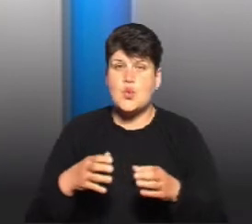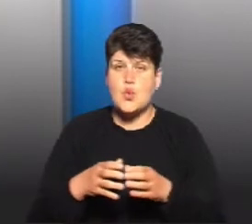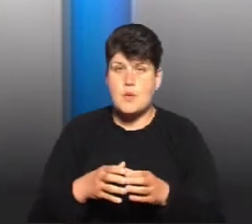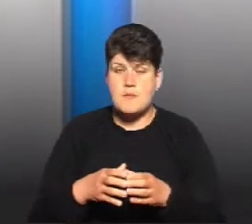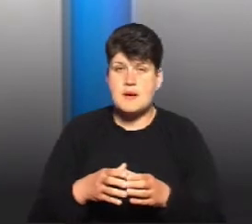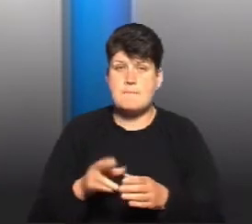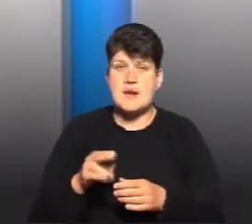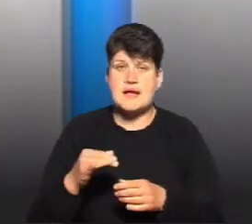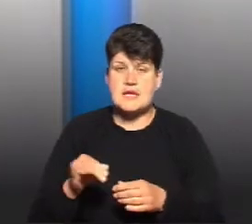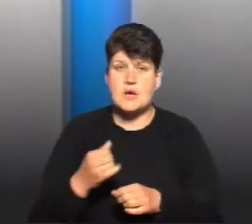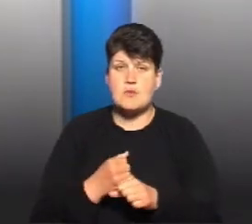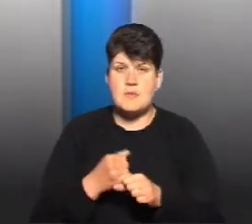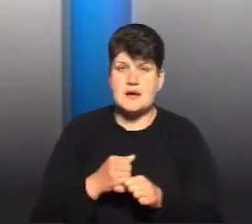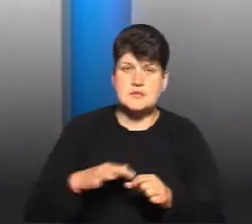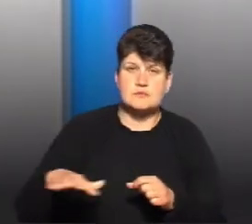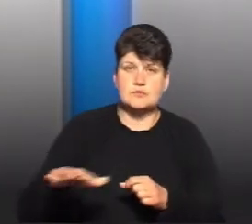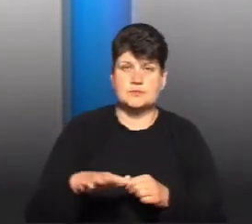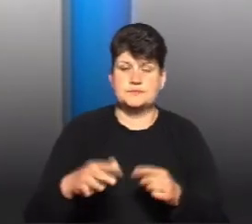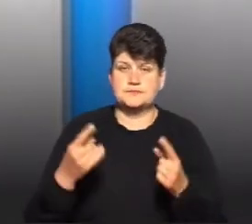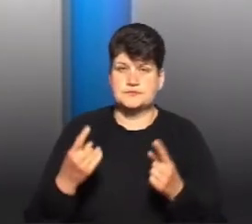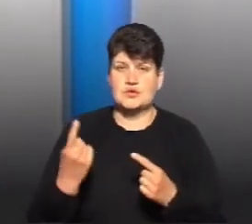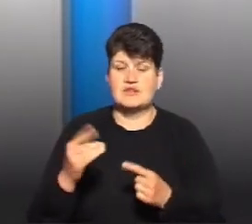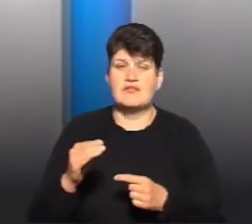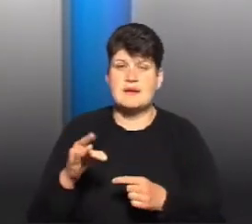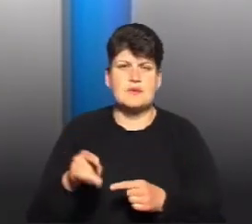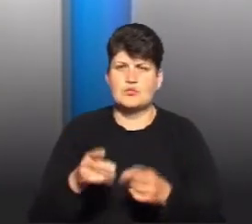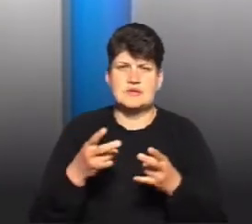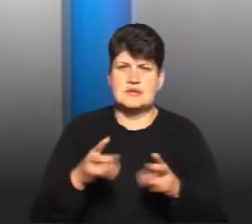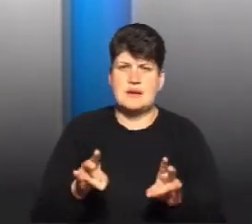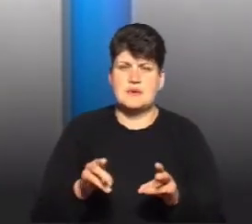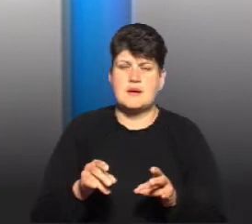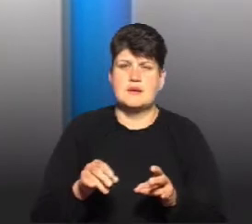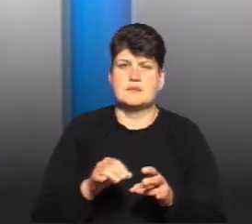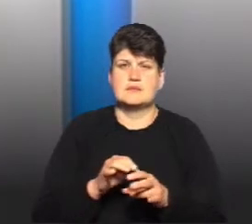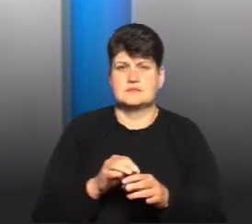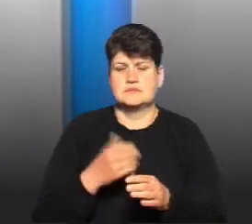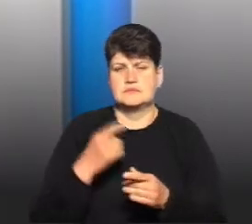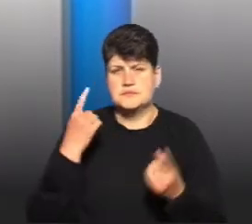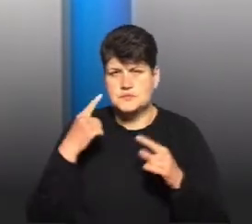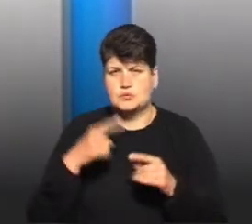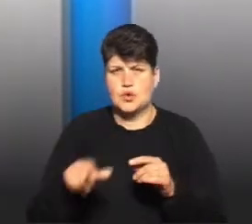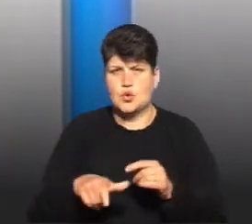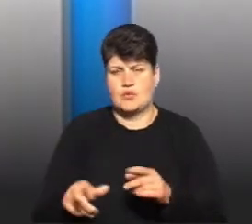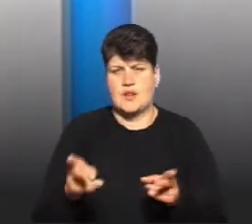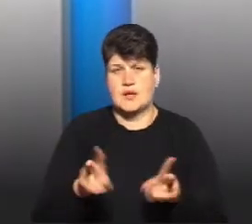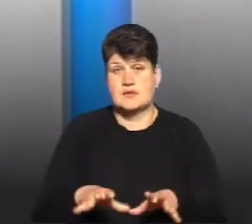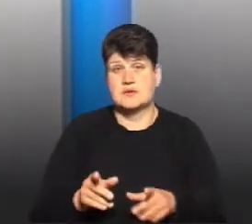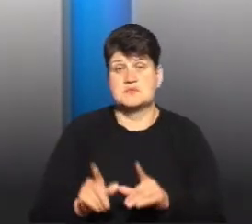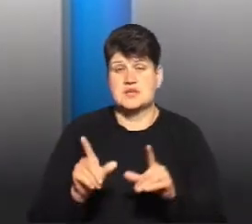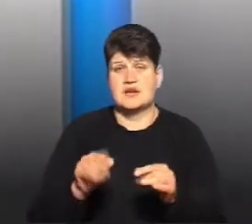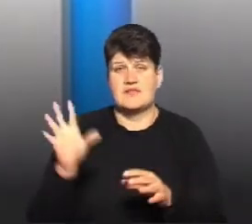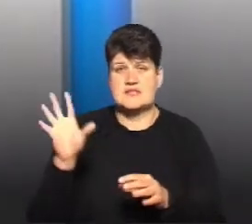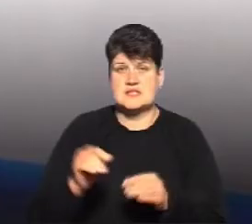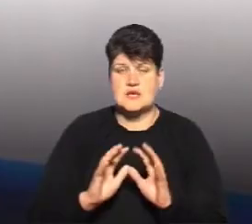обробляються масивами. І обробляє, наприклад, один фермер. Йому не потрібно ті проєктні дороги залишати, наприклад, на щось інше, тому що він так заїхав і зорав все. В такому